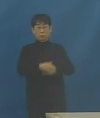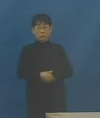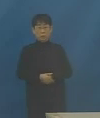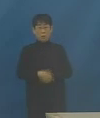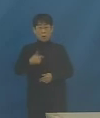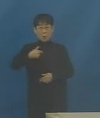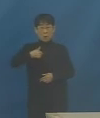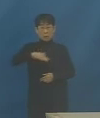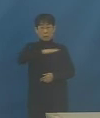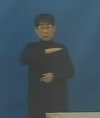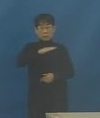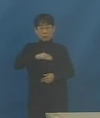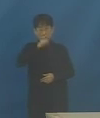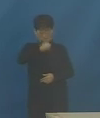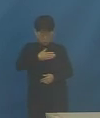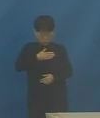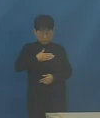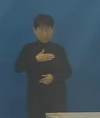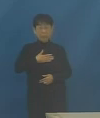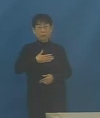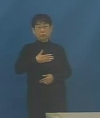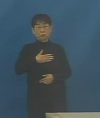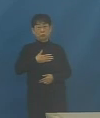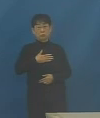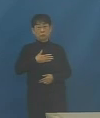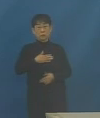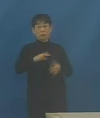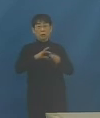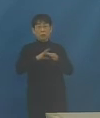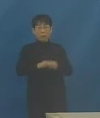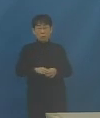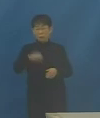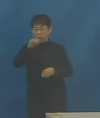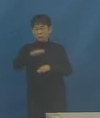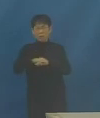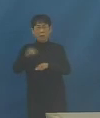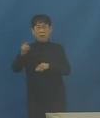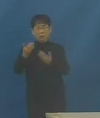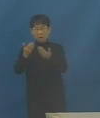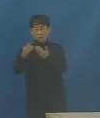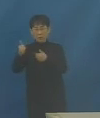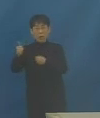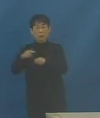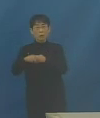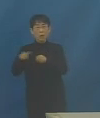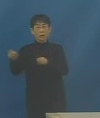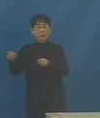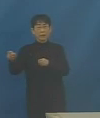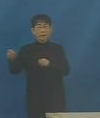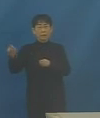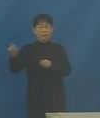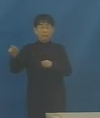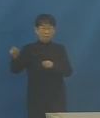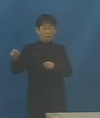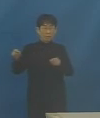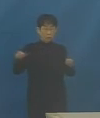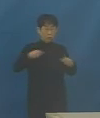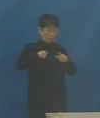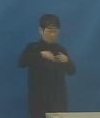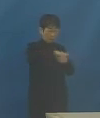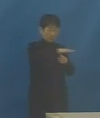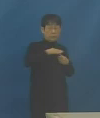でそれで官邸に出入りする学者のなんかもいらっしゃるでしょうけど私たちの声ってのはそういう意味で実は重いということを